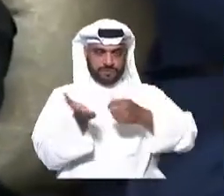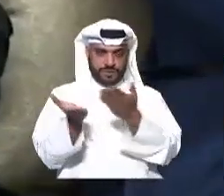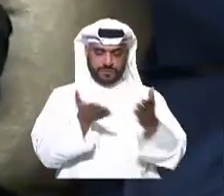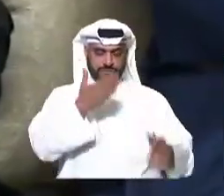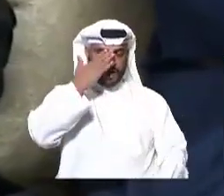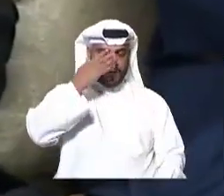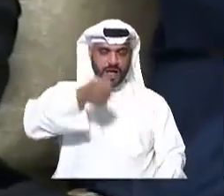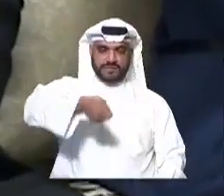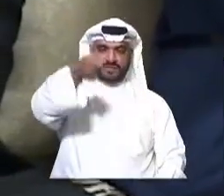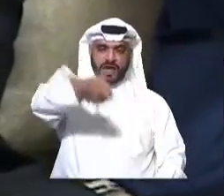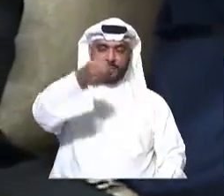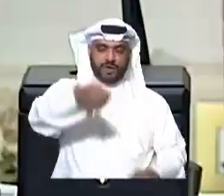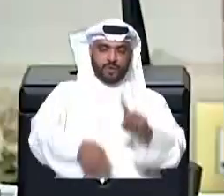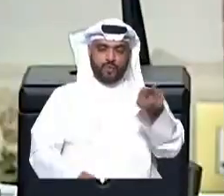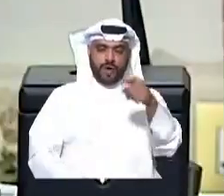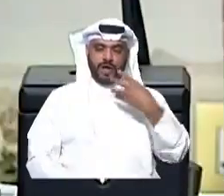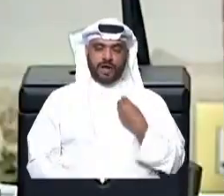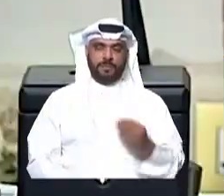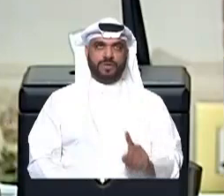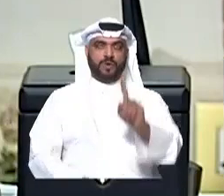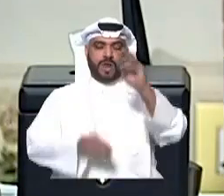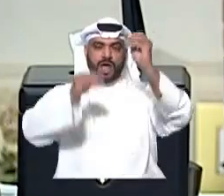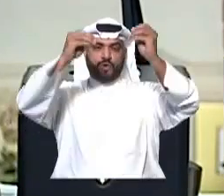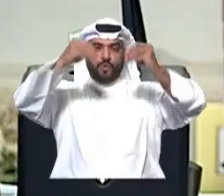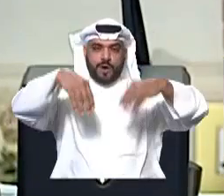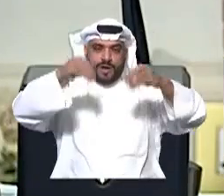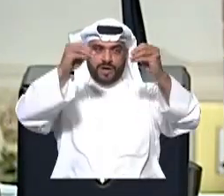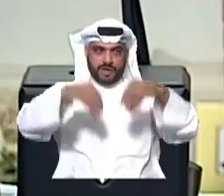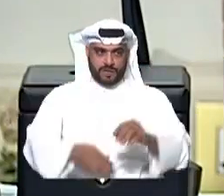السلام عليكم ورحمة الله وبركاته.